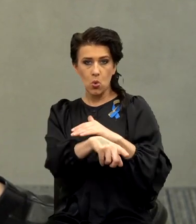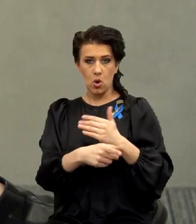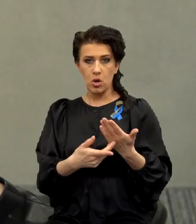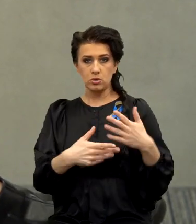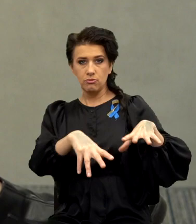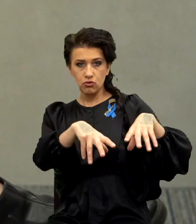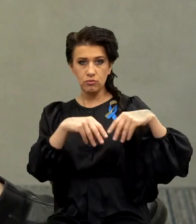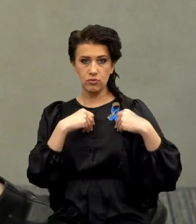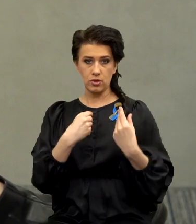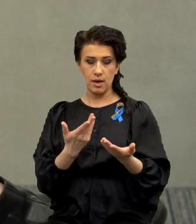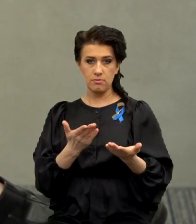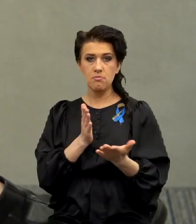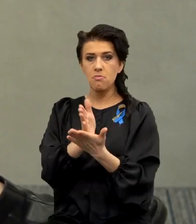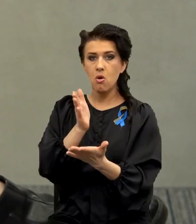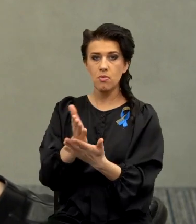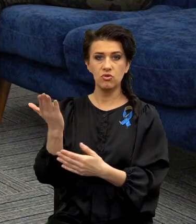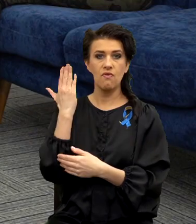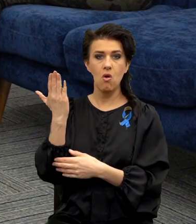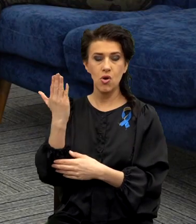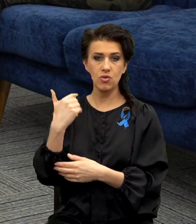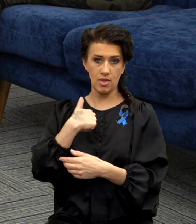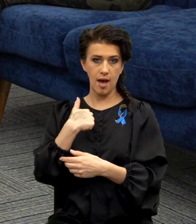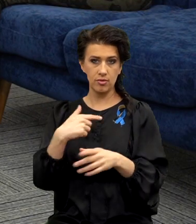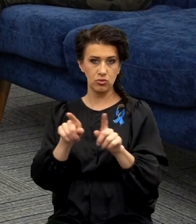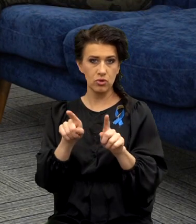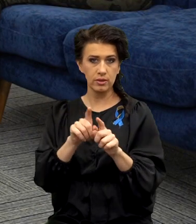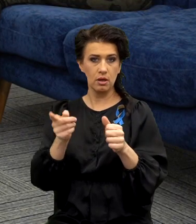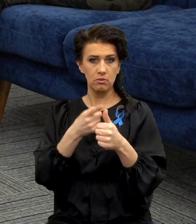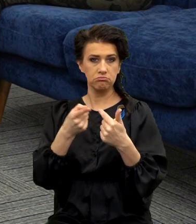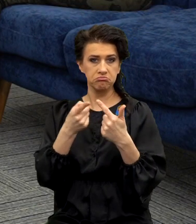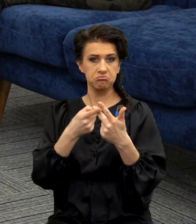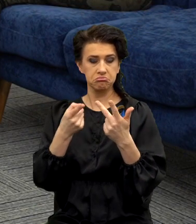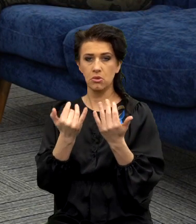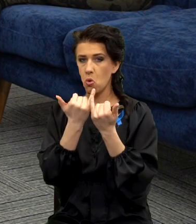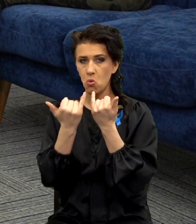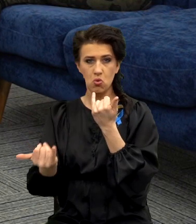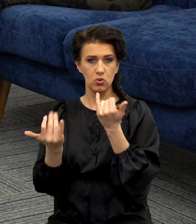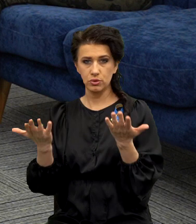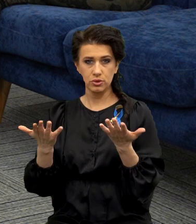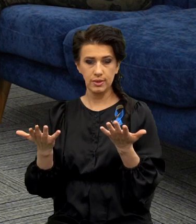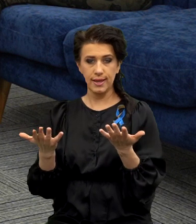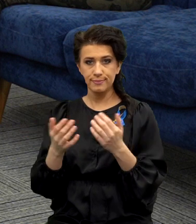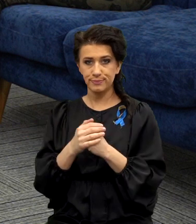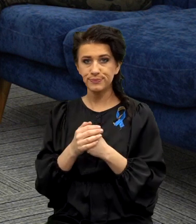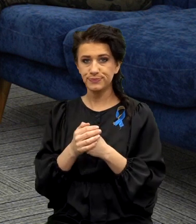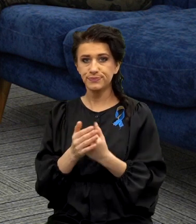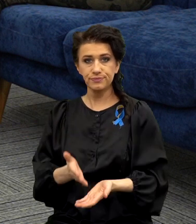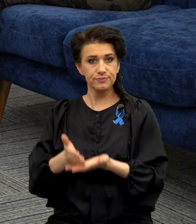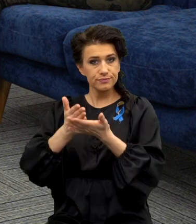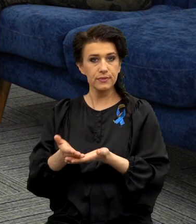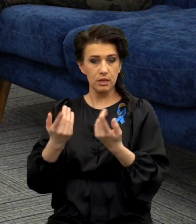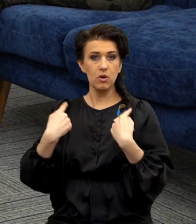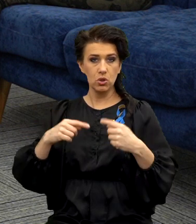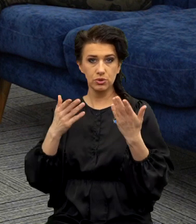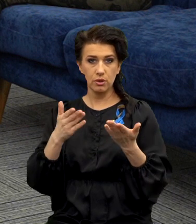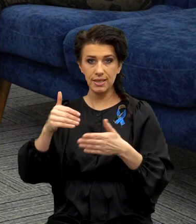jako wolontariusze, czy w innych okolicznościach staramy się wesprzeć te osoby, te zachowania